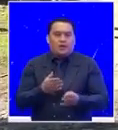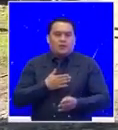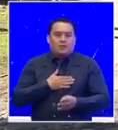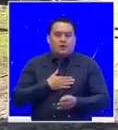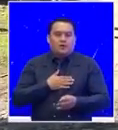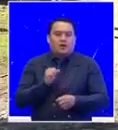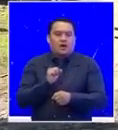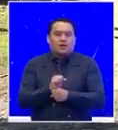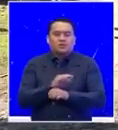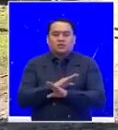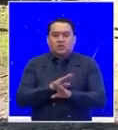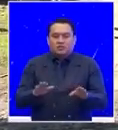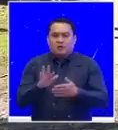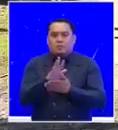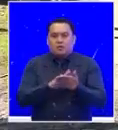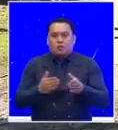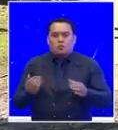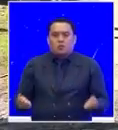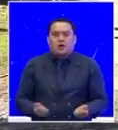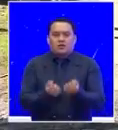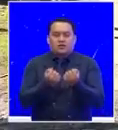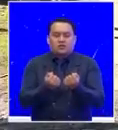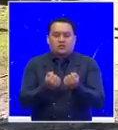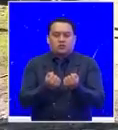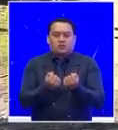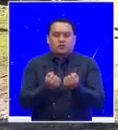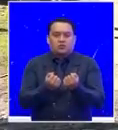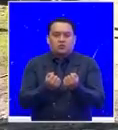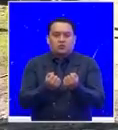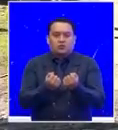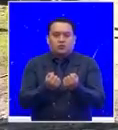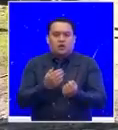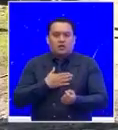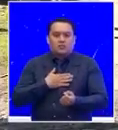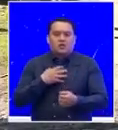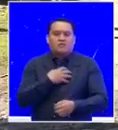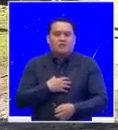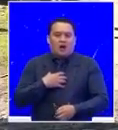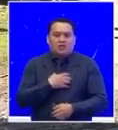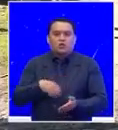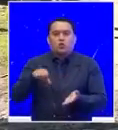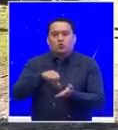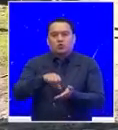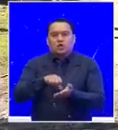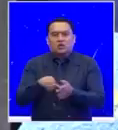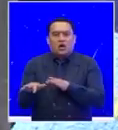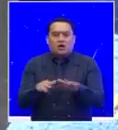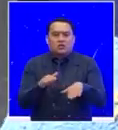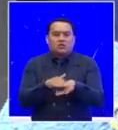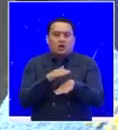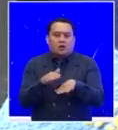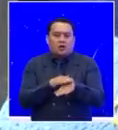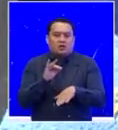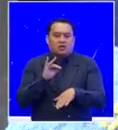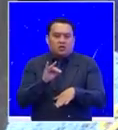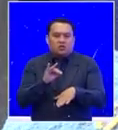остались в стороне и хотели оказать поддержку нашим землякам. Для нас было это важно принять участие в этой акции добра и